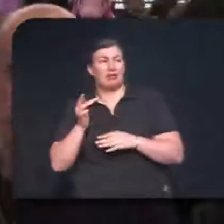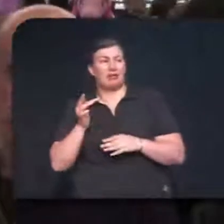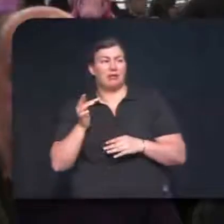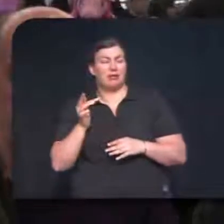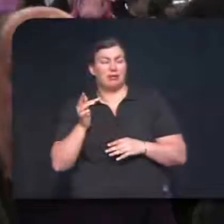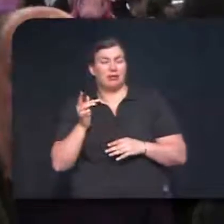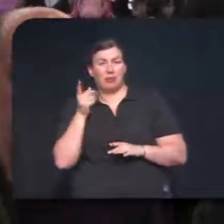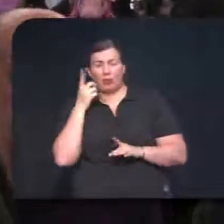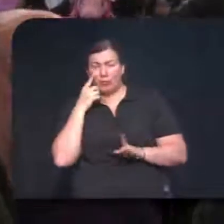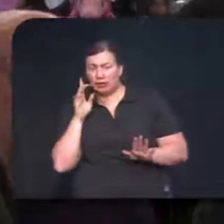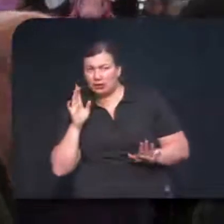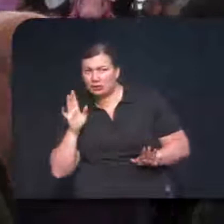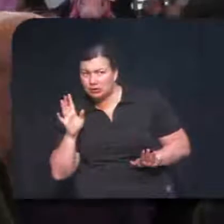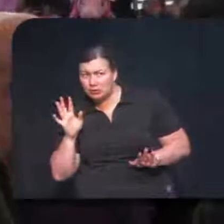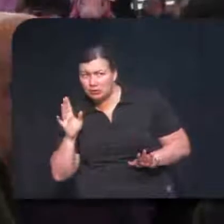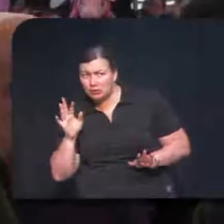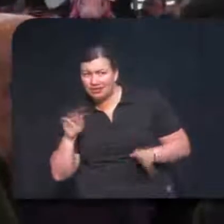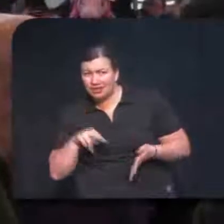Moment